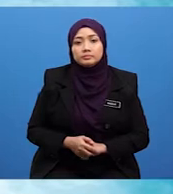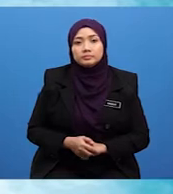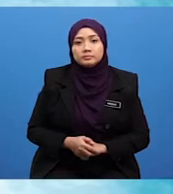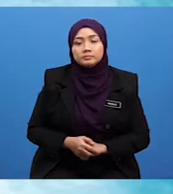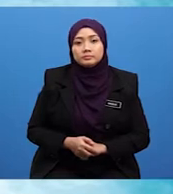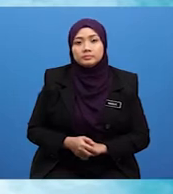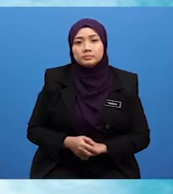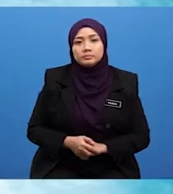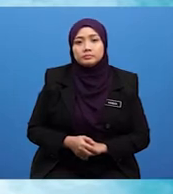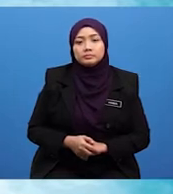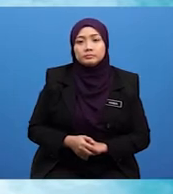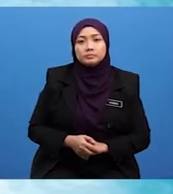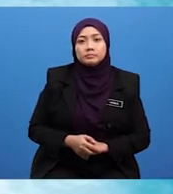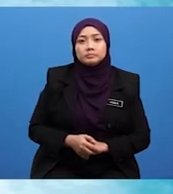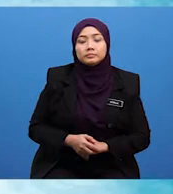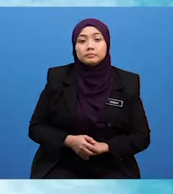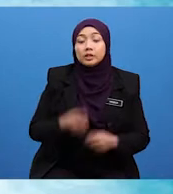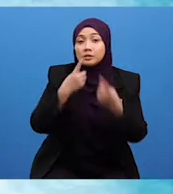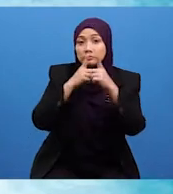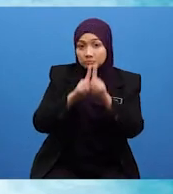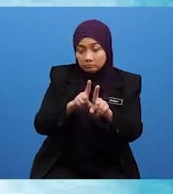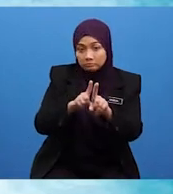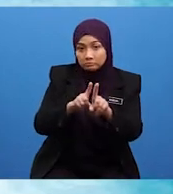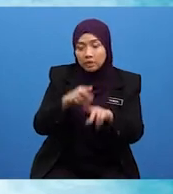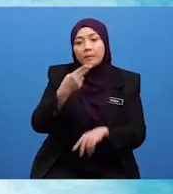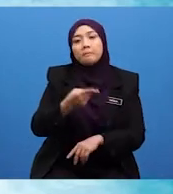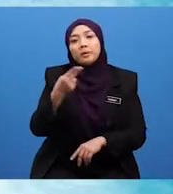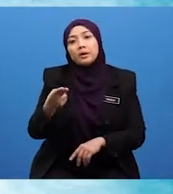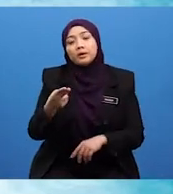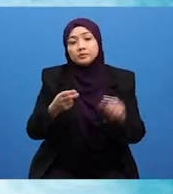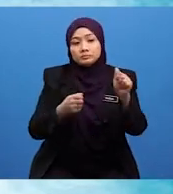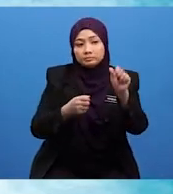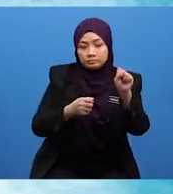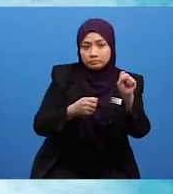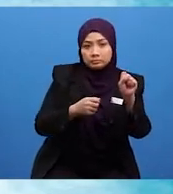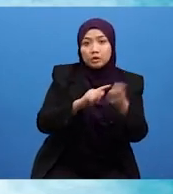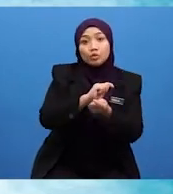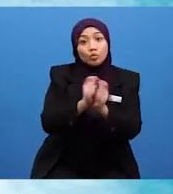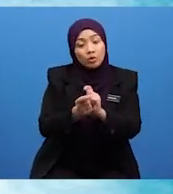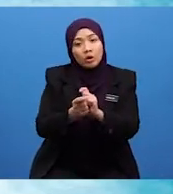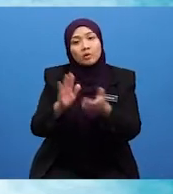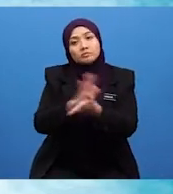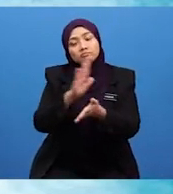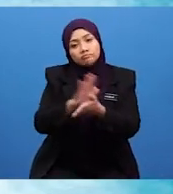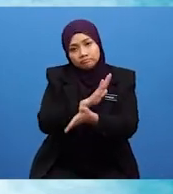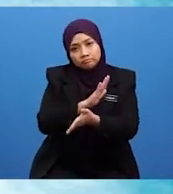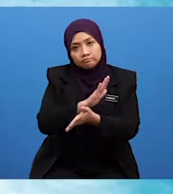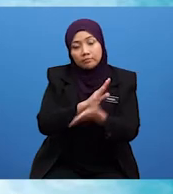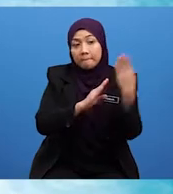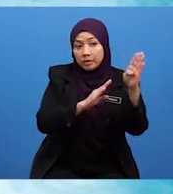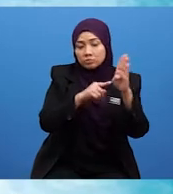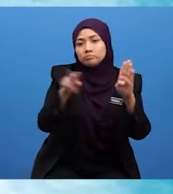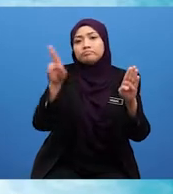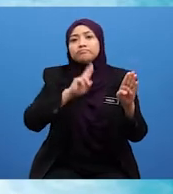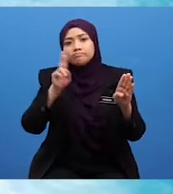Dapat tak jawapan? Betul. Bahan berasid akan menukarkan kertas litmus biru kepada